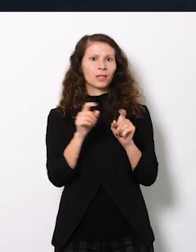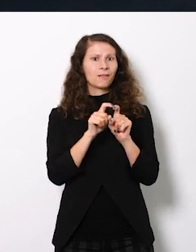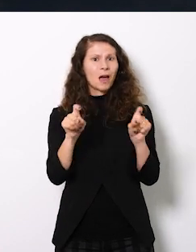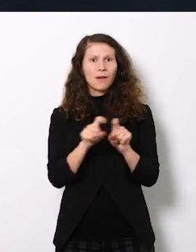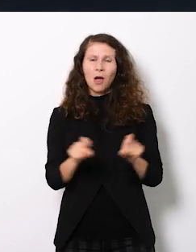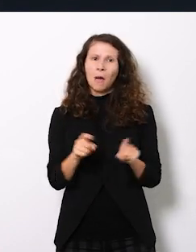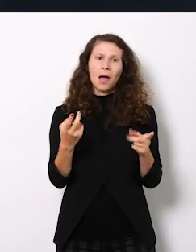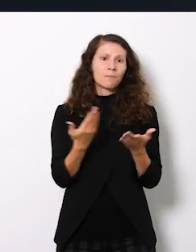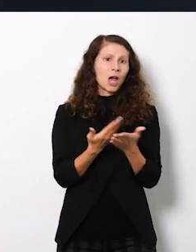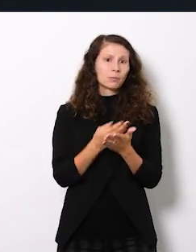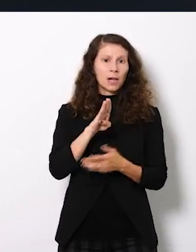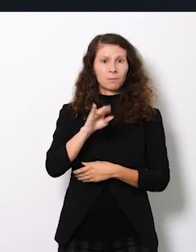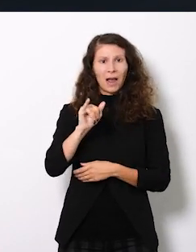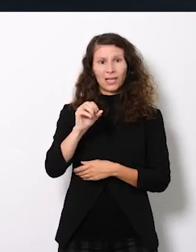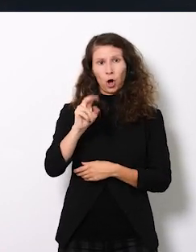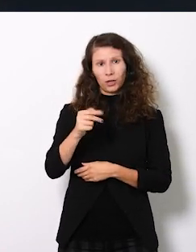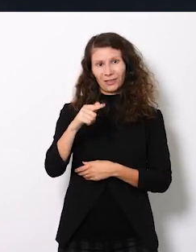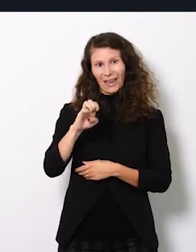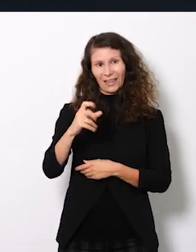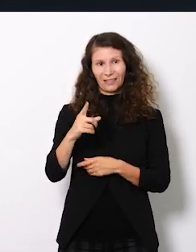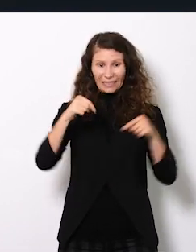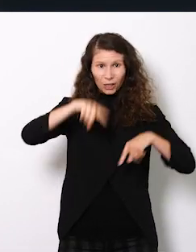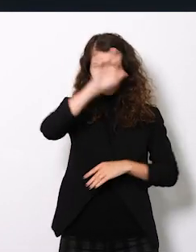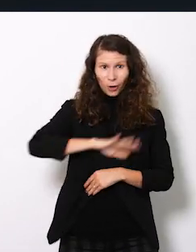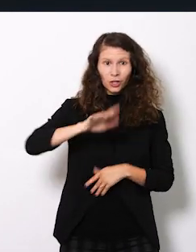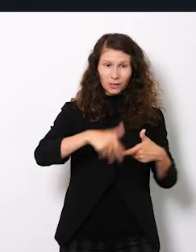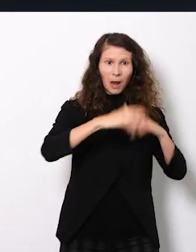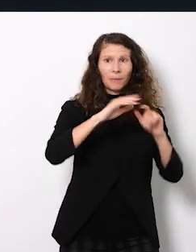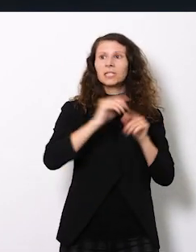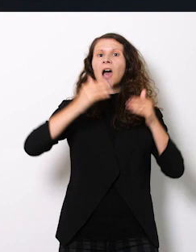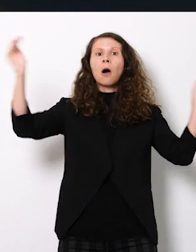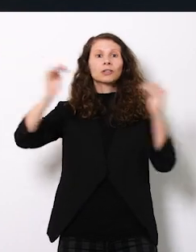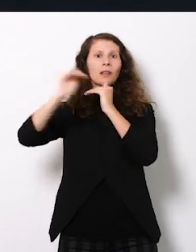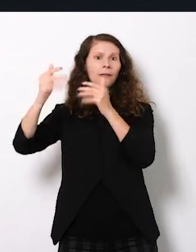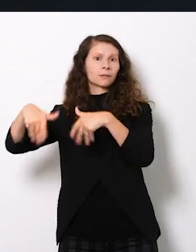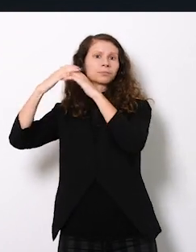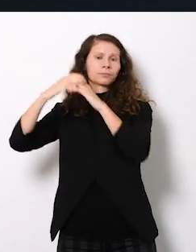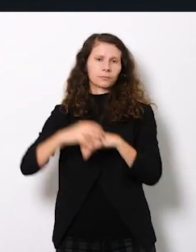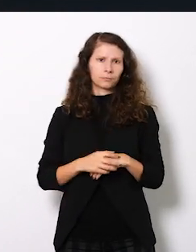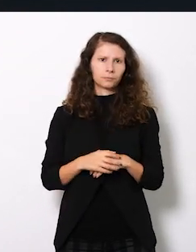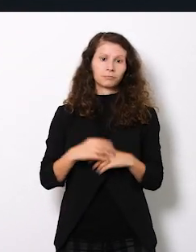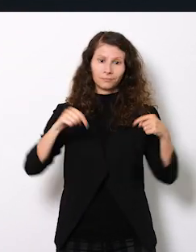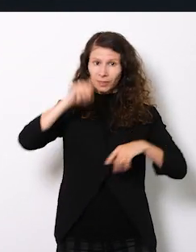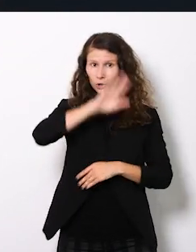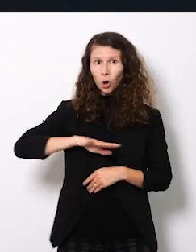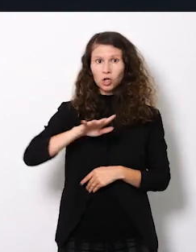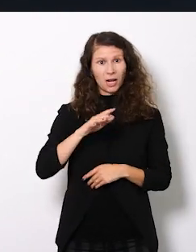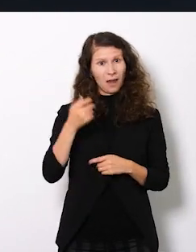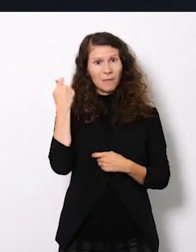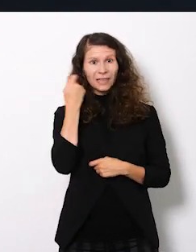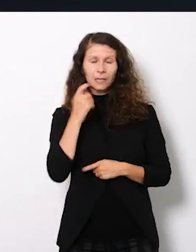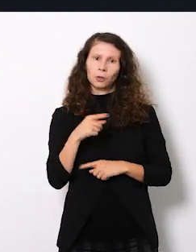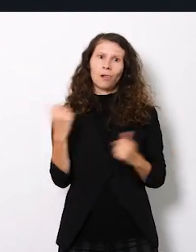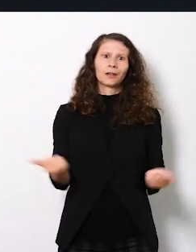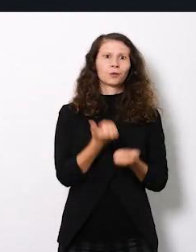in Deutschland gegründet werden und nicht im Ausland. Wir müssen auch dafür sorgen, dass unsere deutschen Betriebe tolle Produkte in den